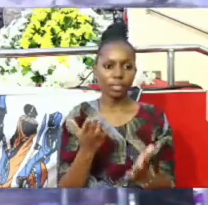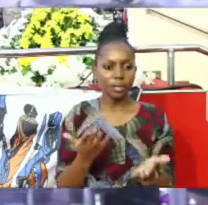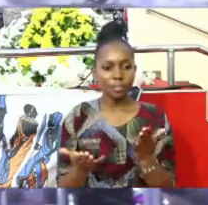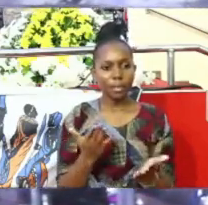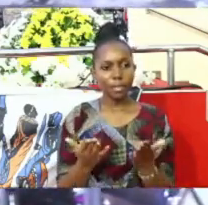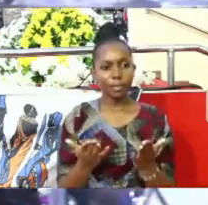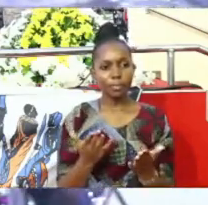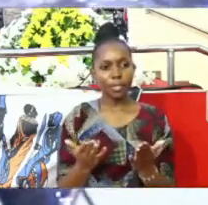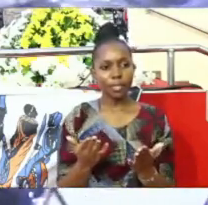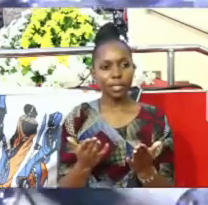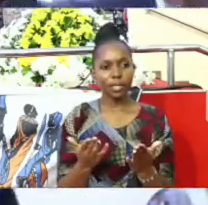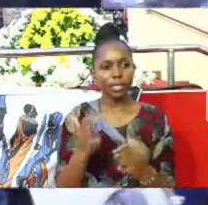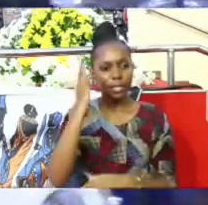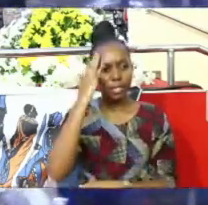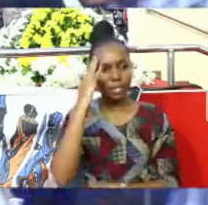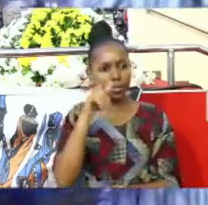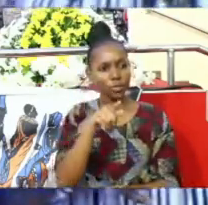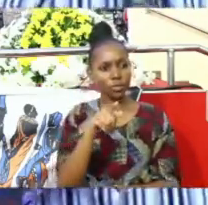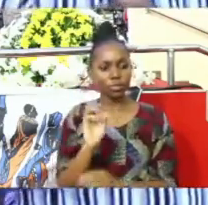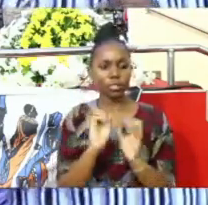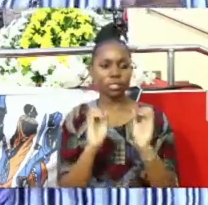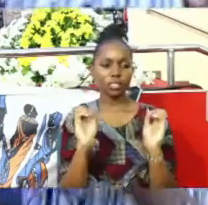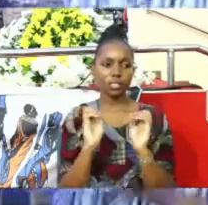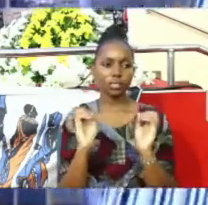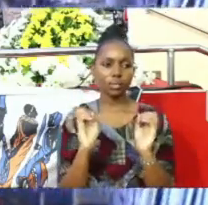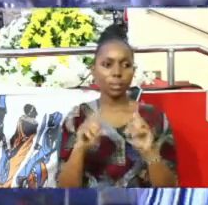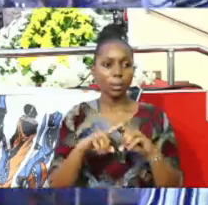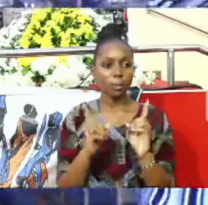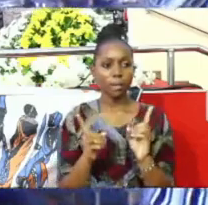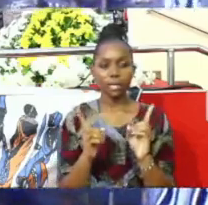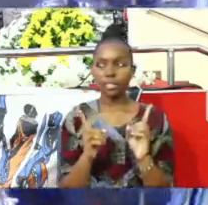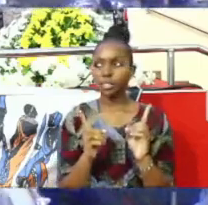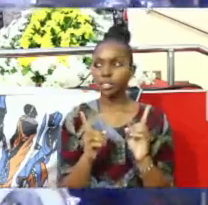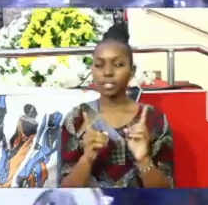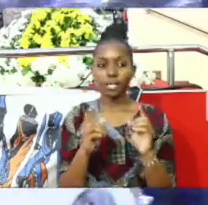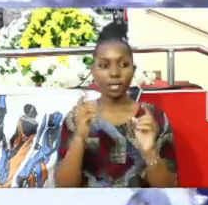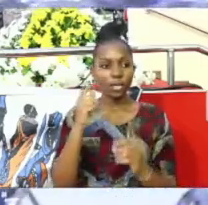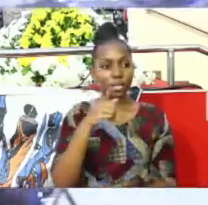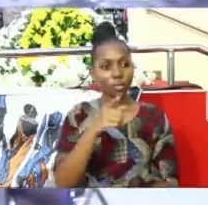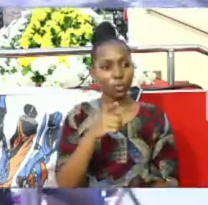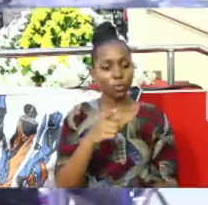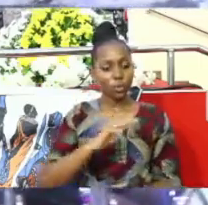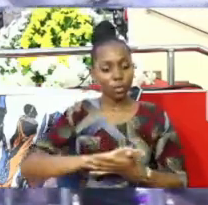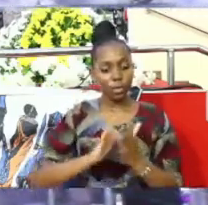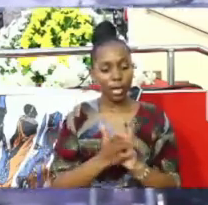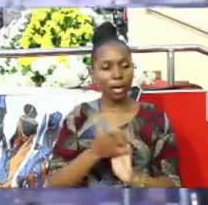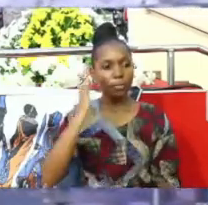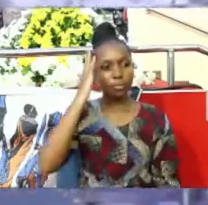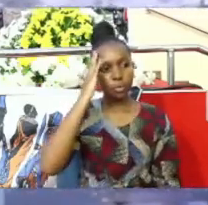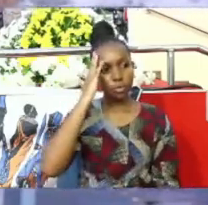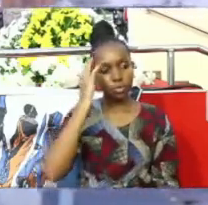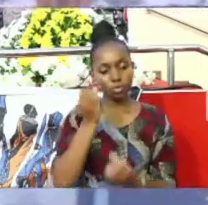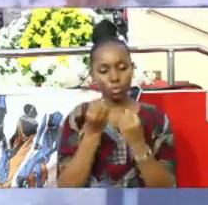Wanaweza kosa kukutambua. But your day of acknowledgement is about to come to pass. Lakini siku ya utambulizi wako utafikia. You may not have a name.